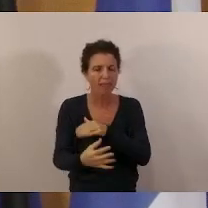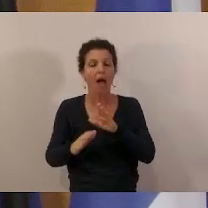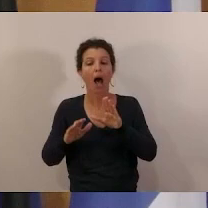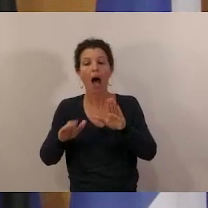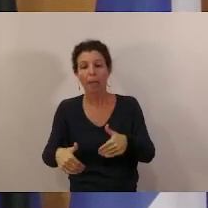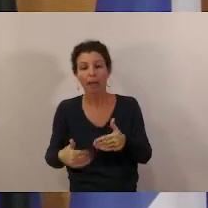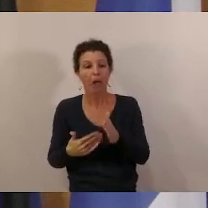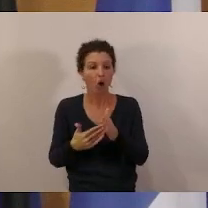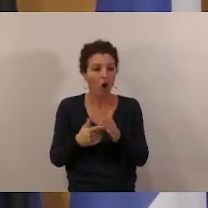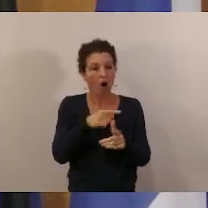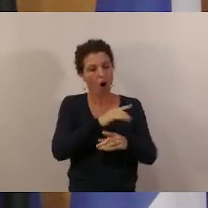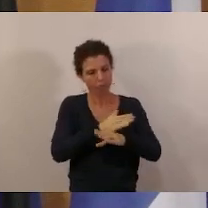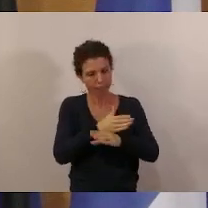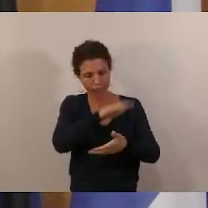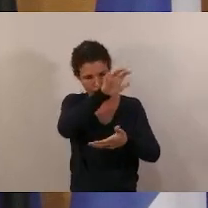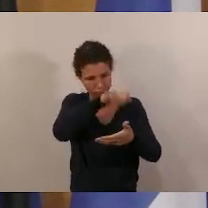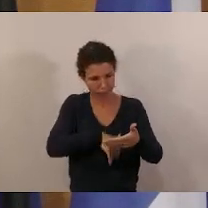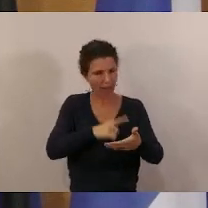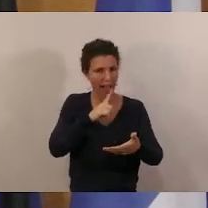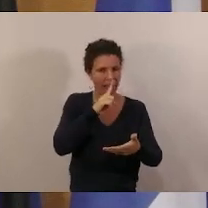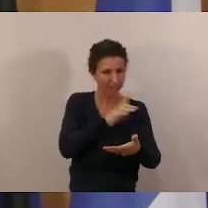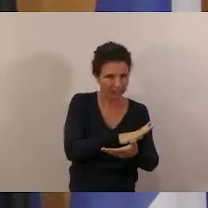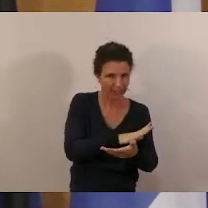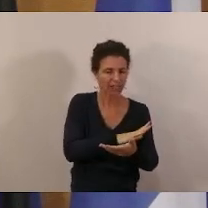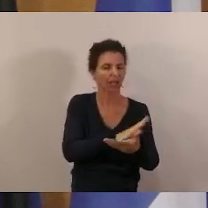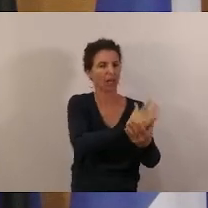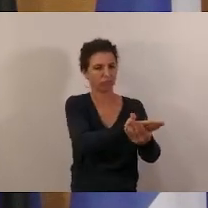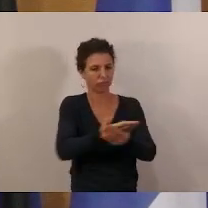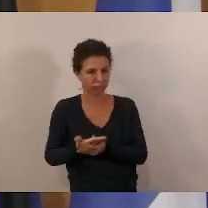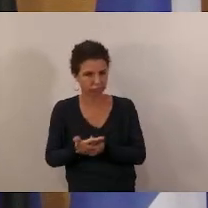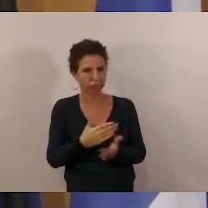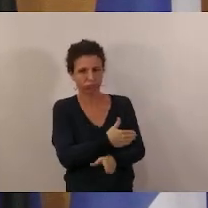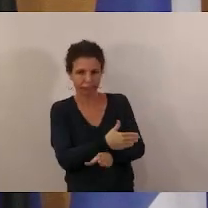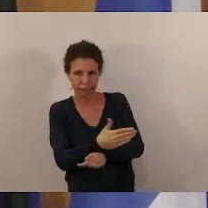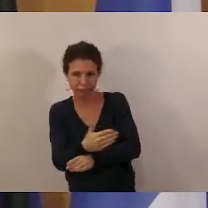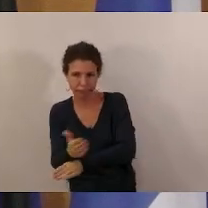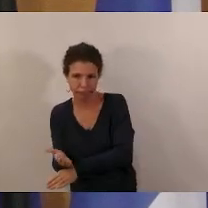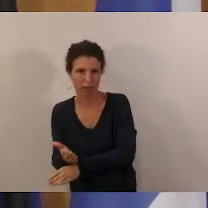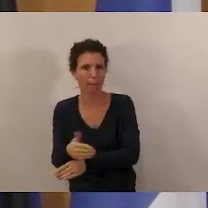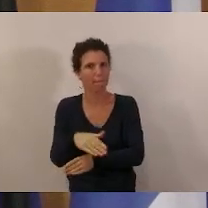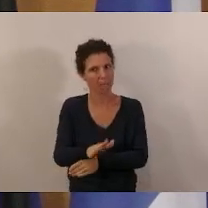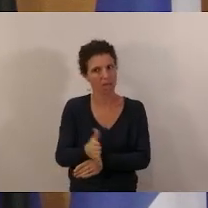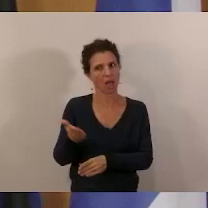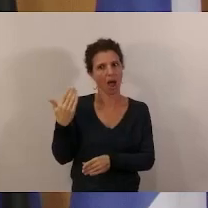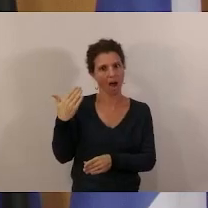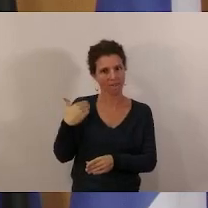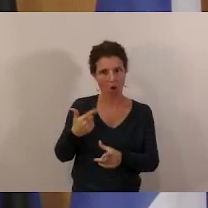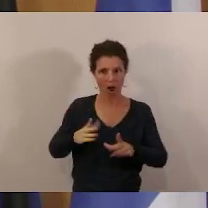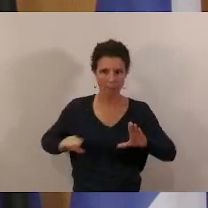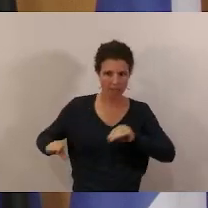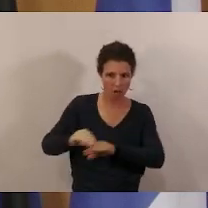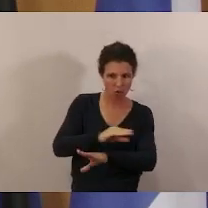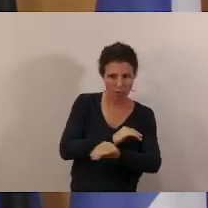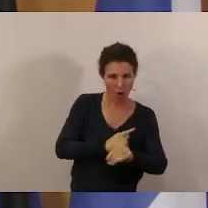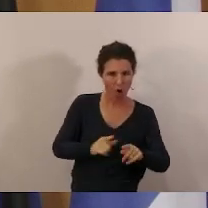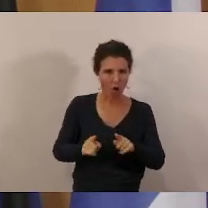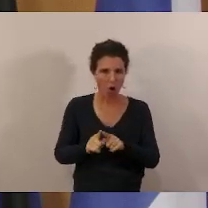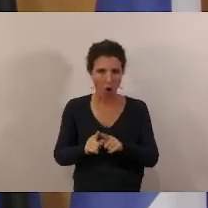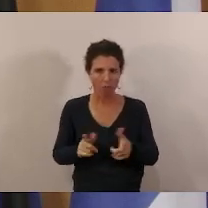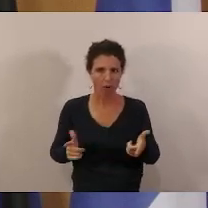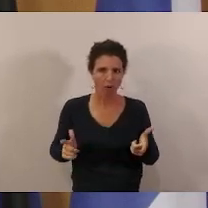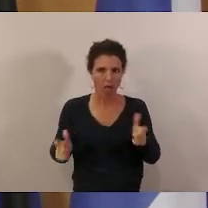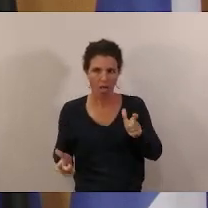avancer sur tout ce pourtour qui était très attendu quand même en termes d'aménagement des espaces.